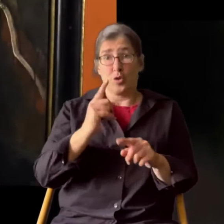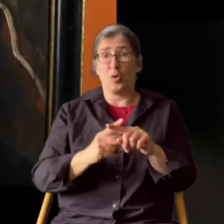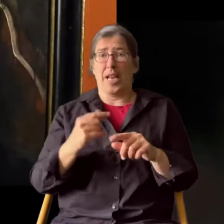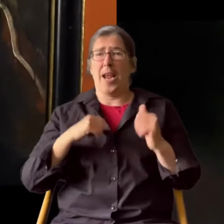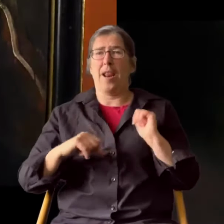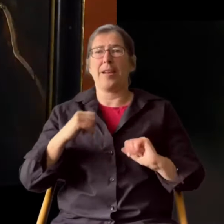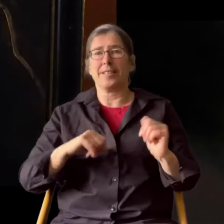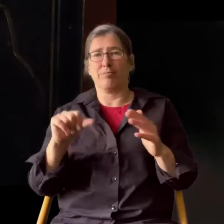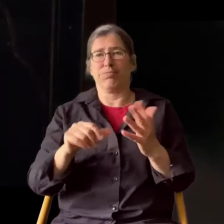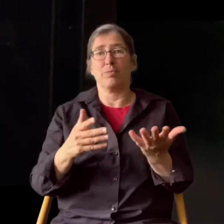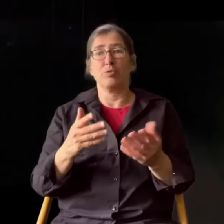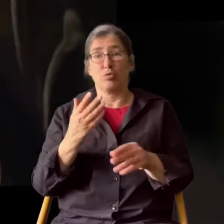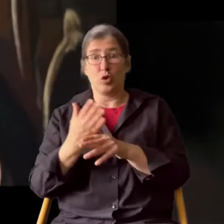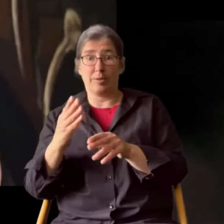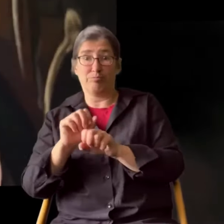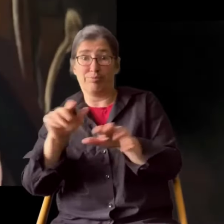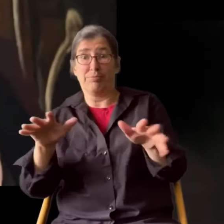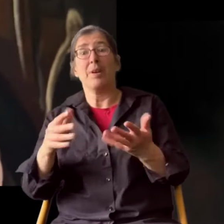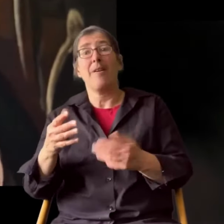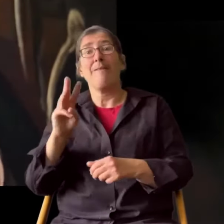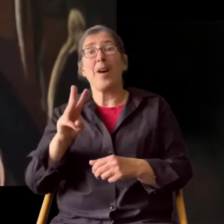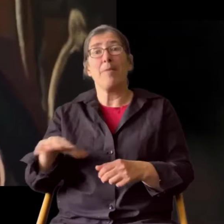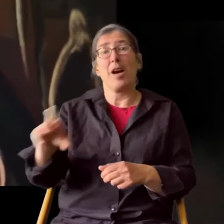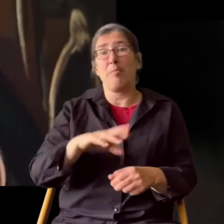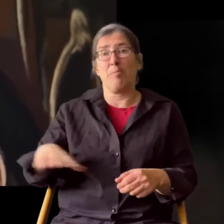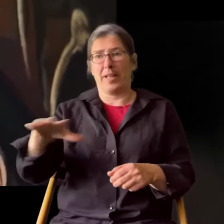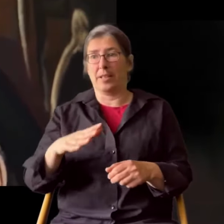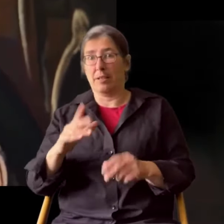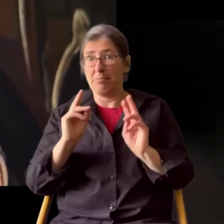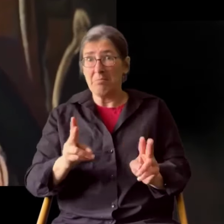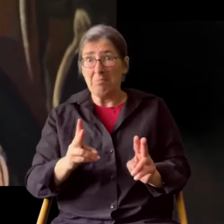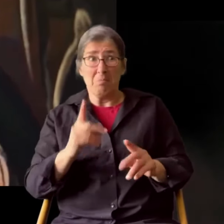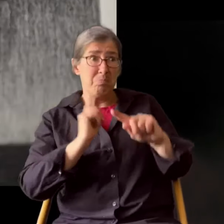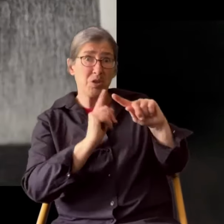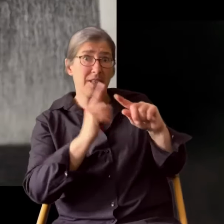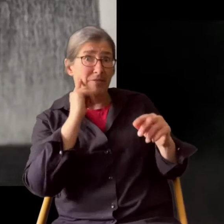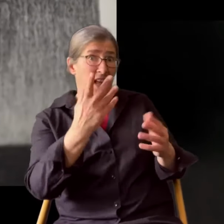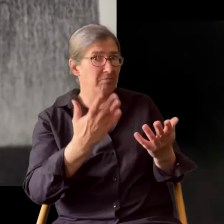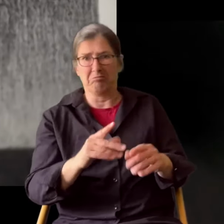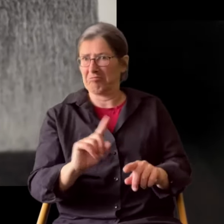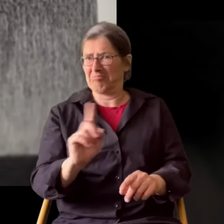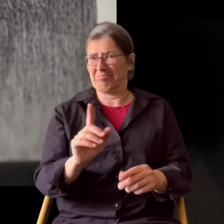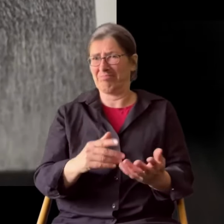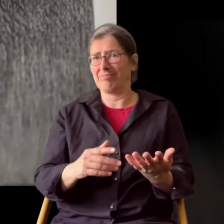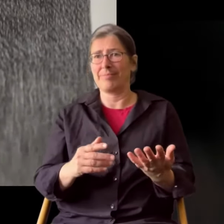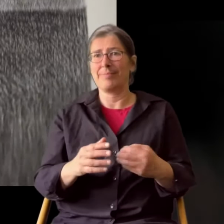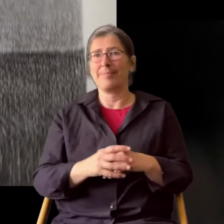Not und Elend. Schon als sie ausgerufen wird, ist die Weimarer Republik kaum von Optimismus begleitet.